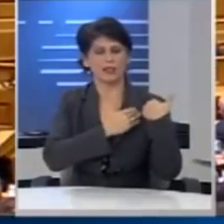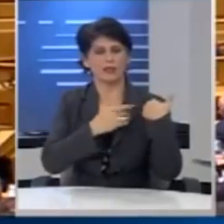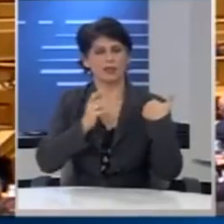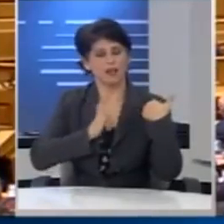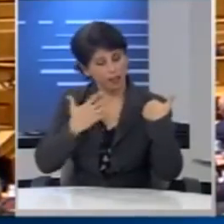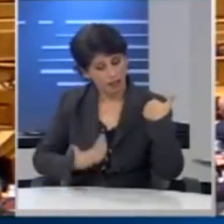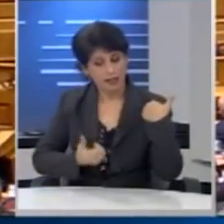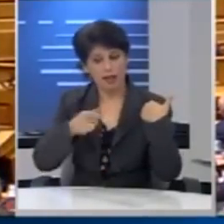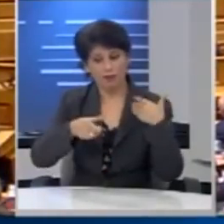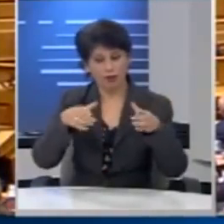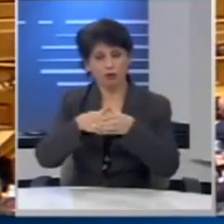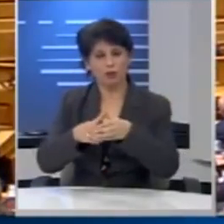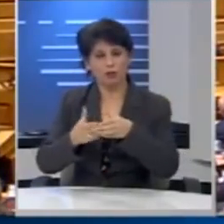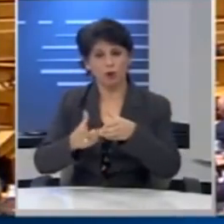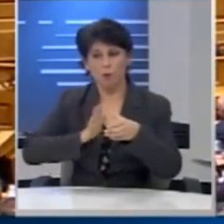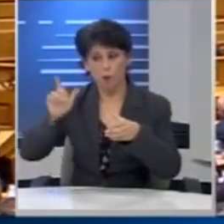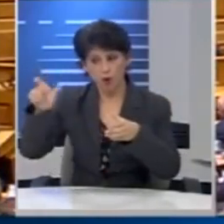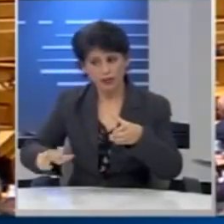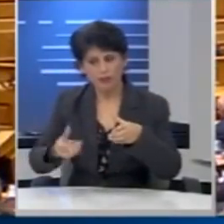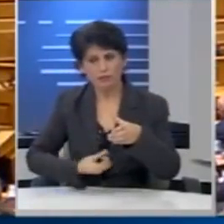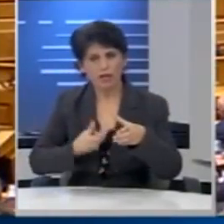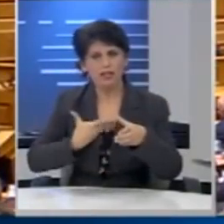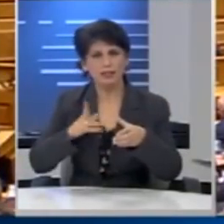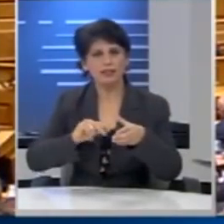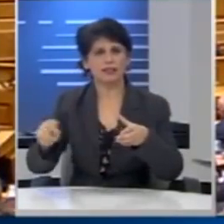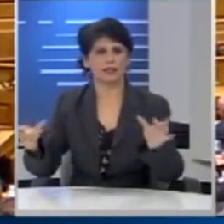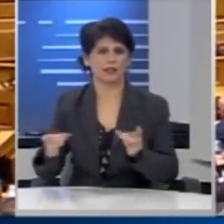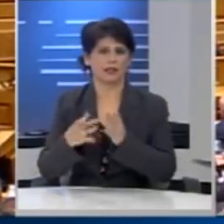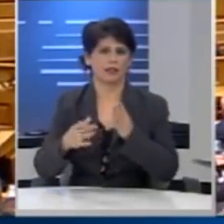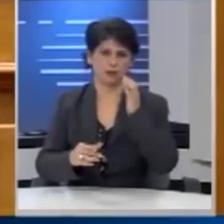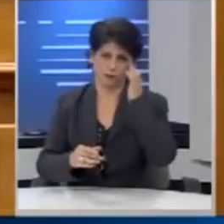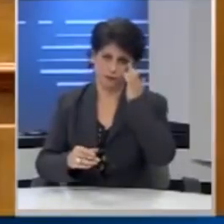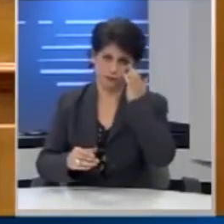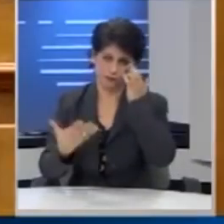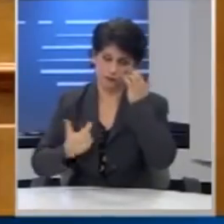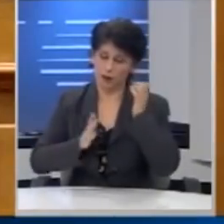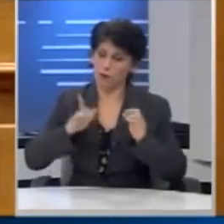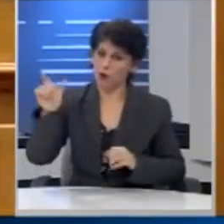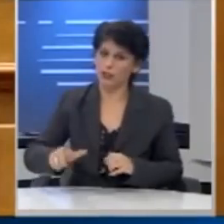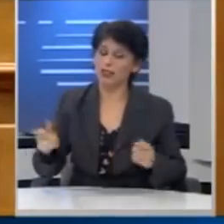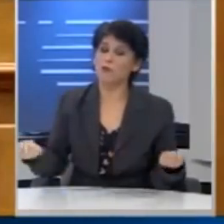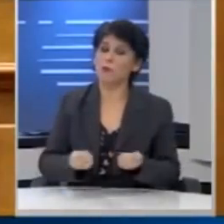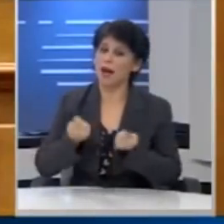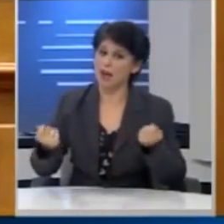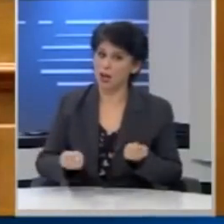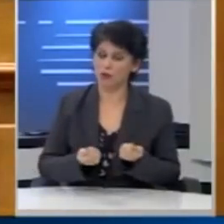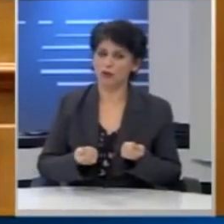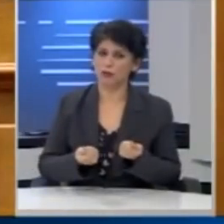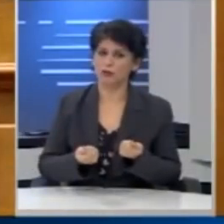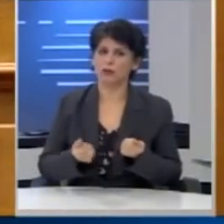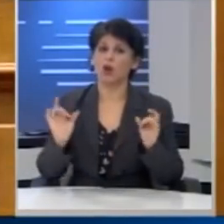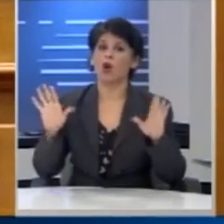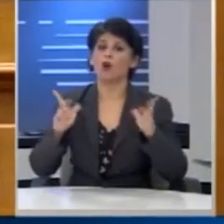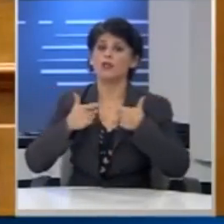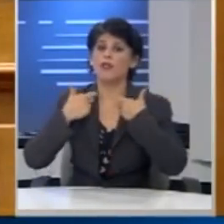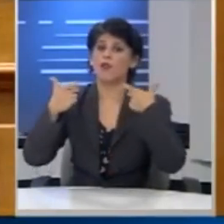Είναι πολίτες με αίσθηση της κοινής τους μοίρας. Είναι πολίτες που παράγουν δίχως